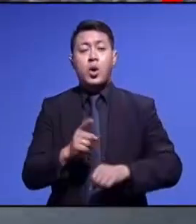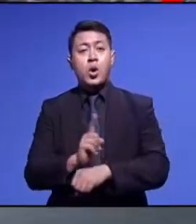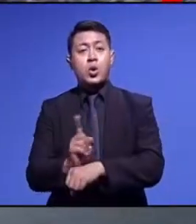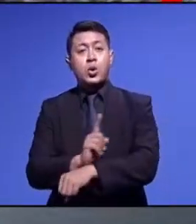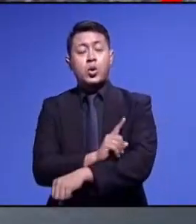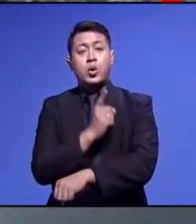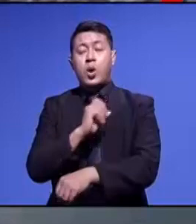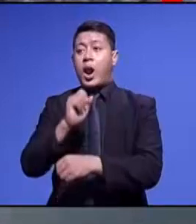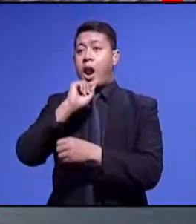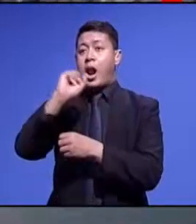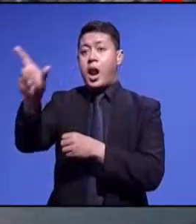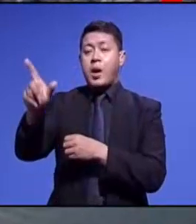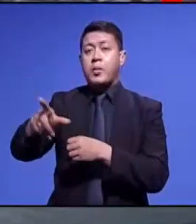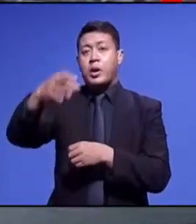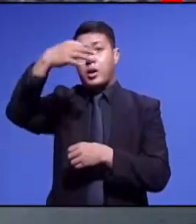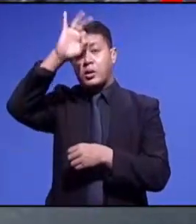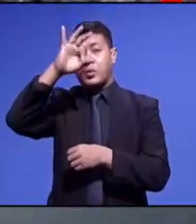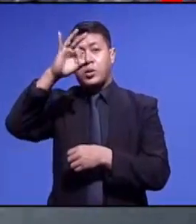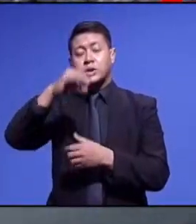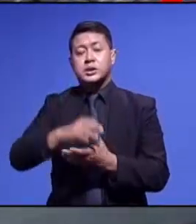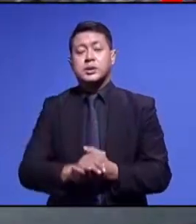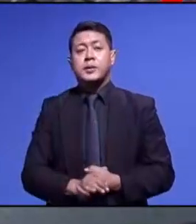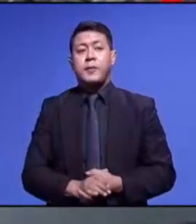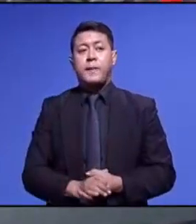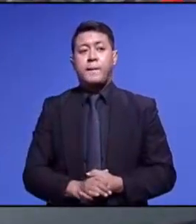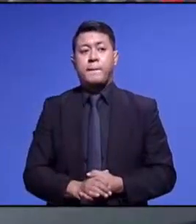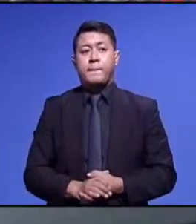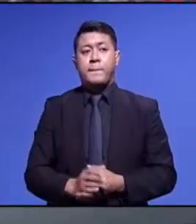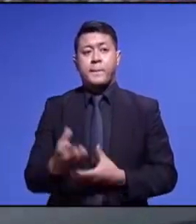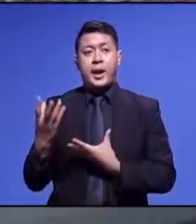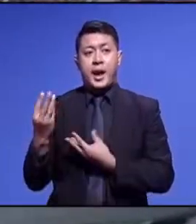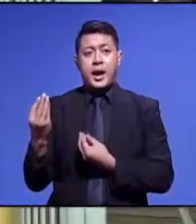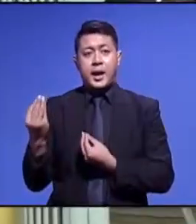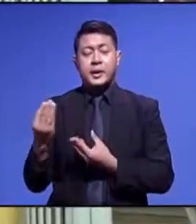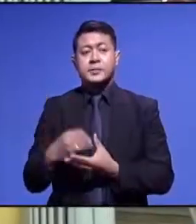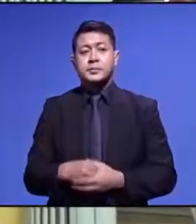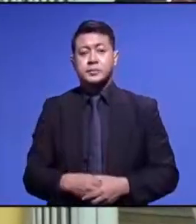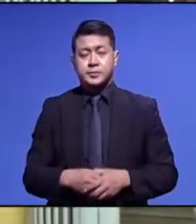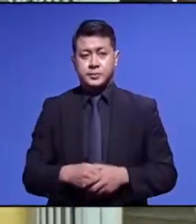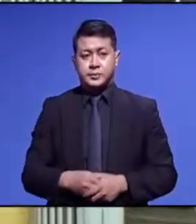kejahatan ini ke Polresta Palangkaraya. Samsudin Nur, Palangkaraya, Kalimantan Tengah.